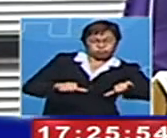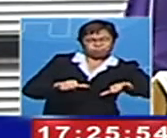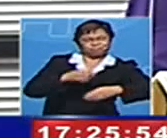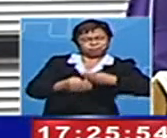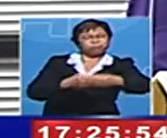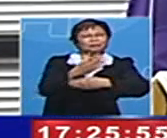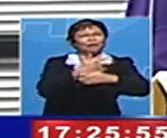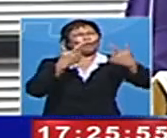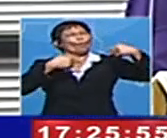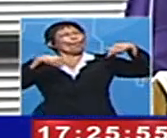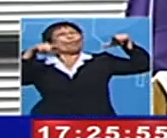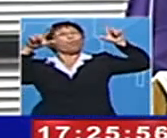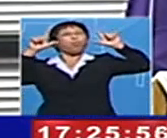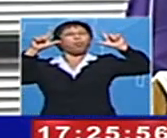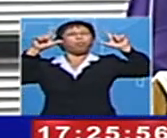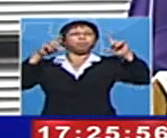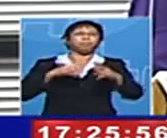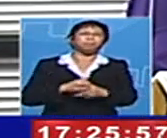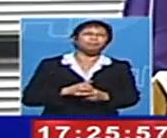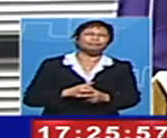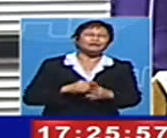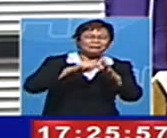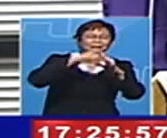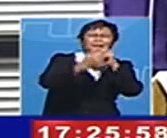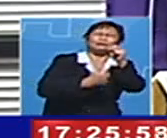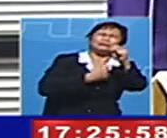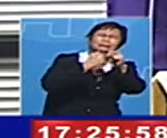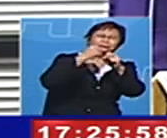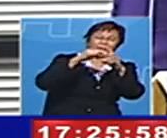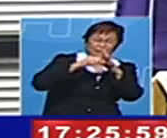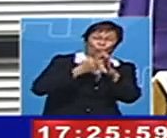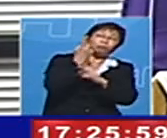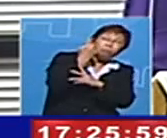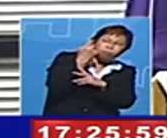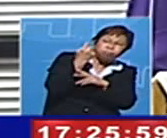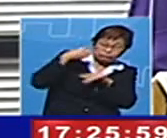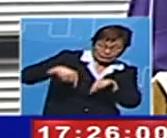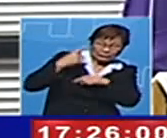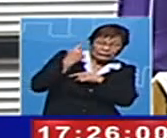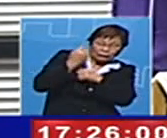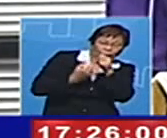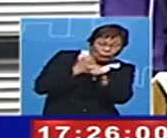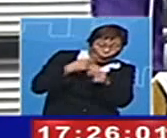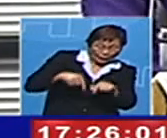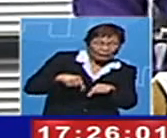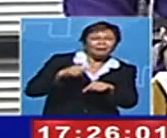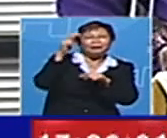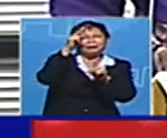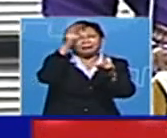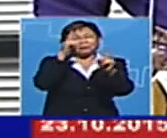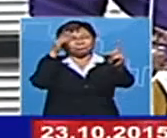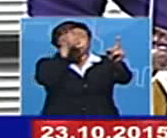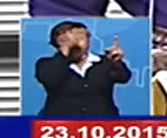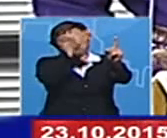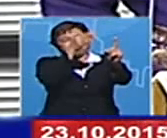disegani di seentero dunia sejak tahun-tahun kebelakangan kerajaan yang sedang menuju maksud dalam usaha